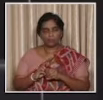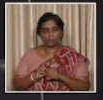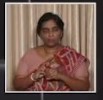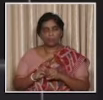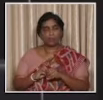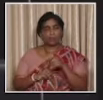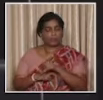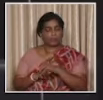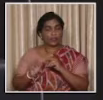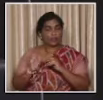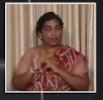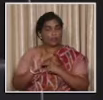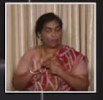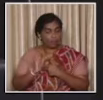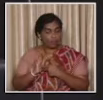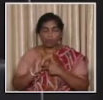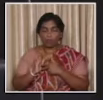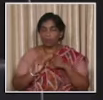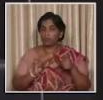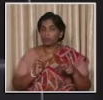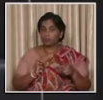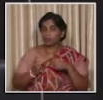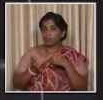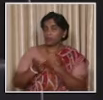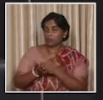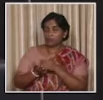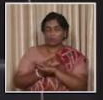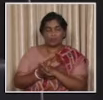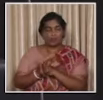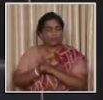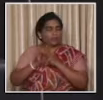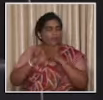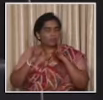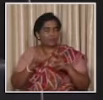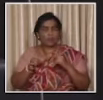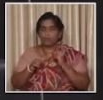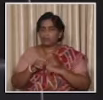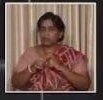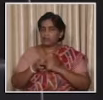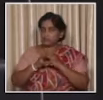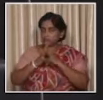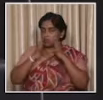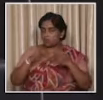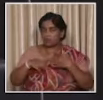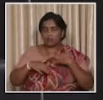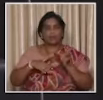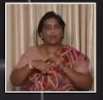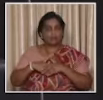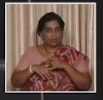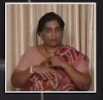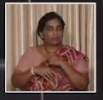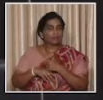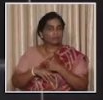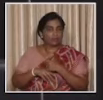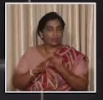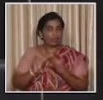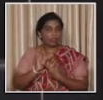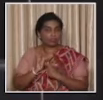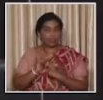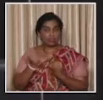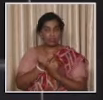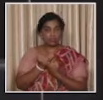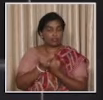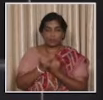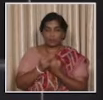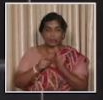මේ ව්‍යාපෘති නඩත්තු කිරීමේදී විශාල ප්‍රශ්න රාශියකට මුහුණ දෙනවා. ඒවට ටෙක්නිකල් සපෝට් විතරක්